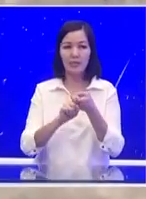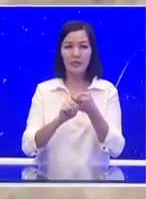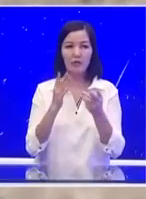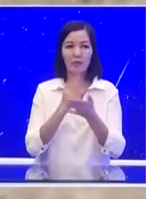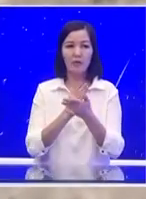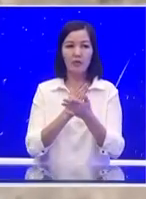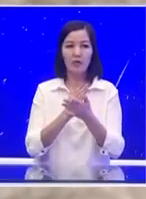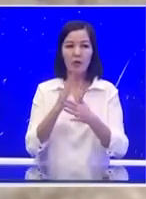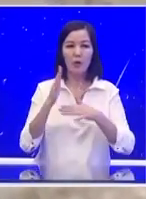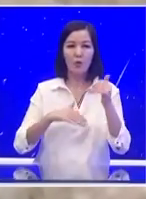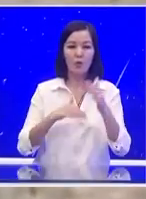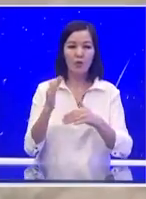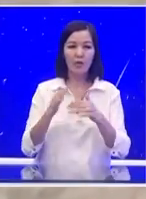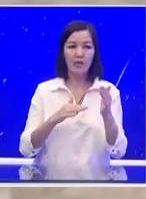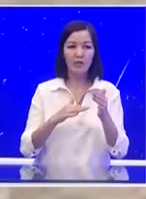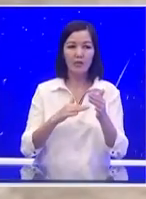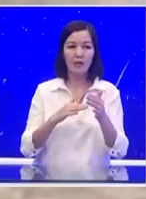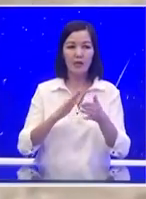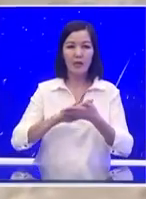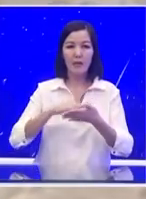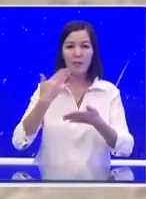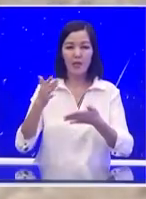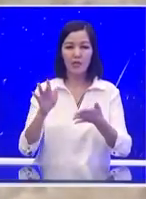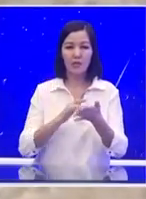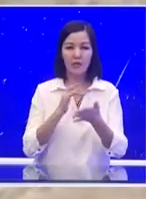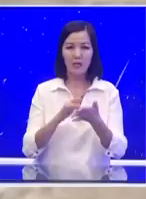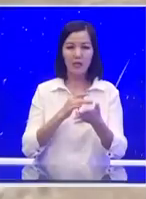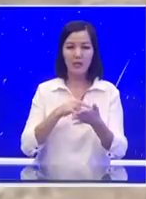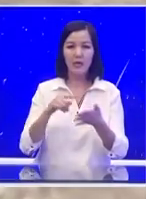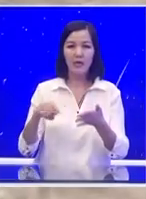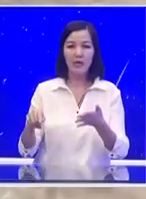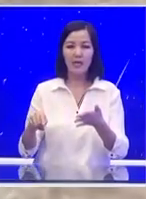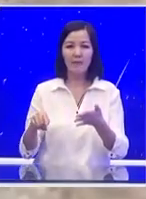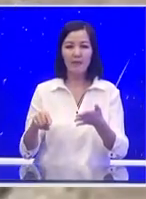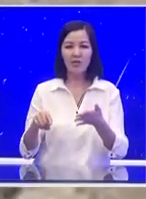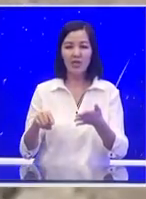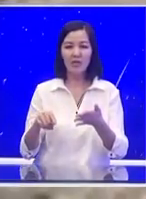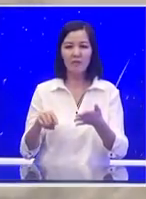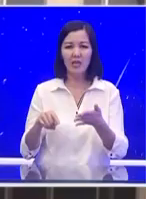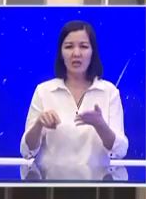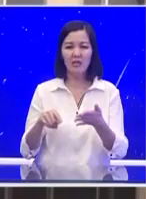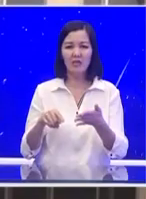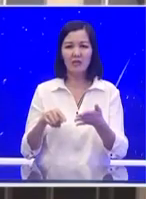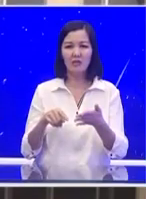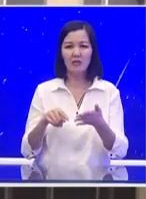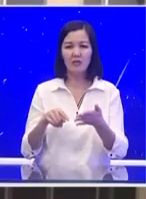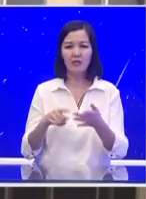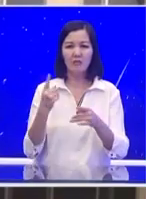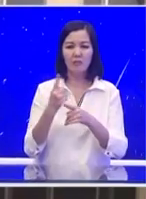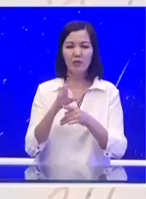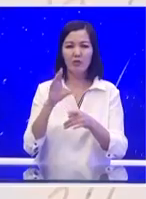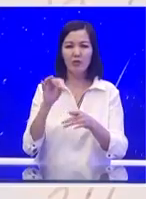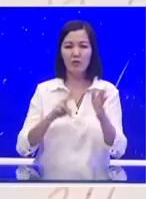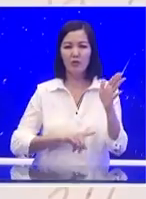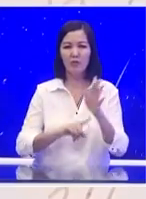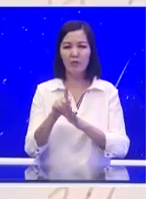планшет, дәптер, қағаз, ручкасында заттарын алып, тау тастарға шығып, сабақ оқып жатыр. 1 сәуірде